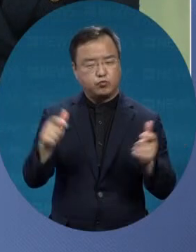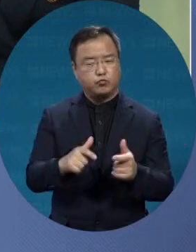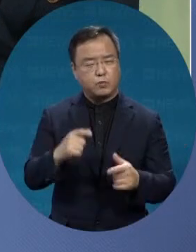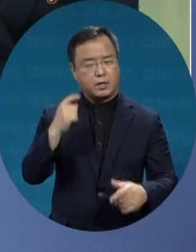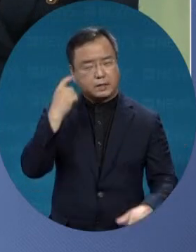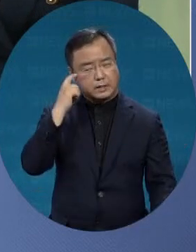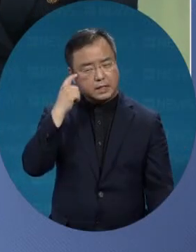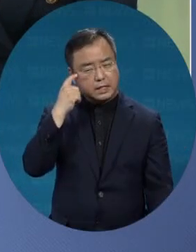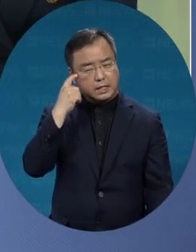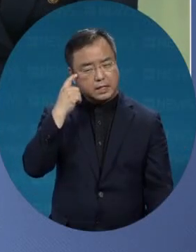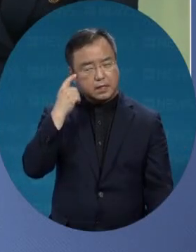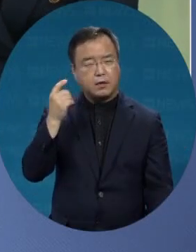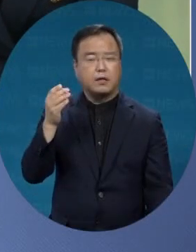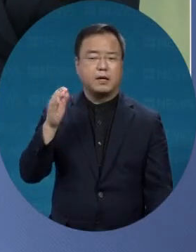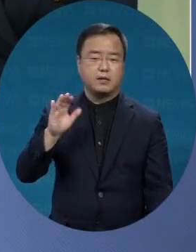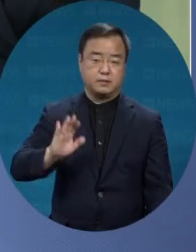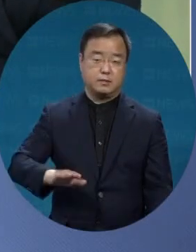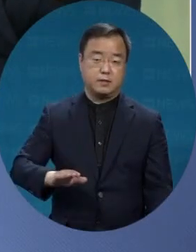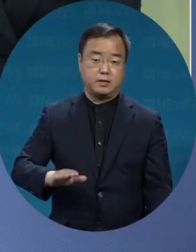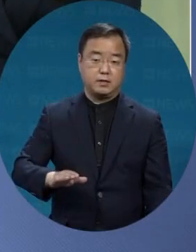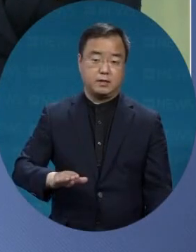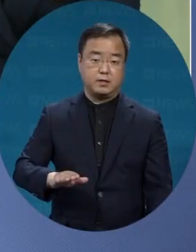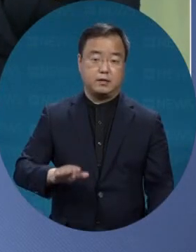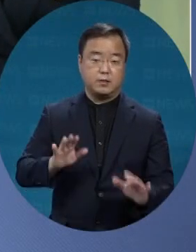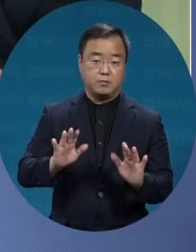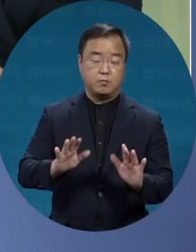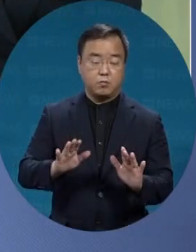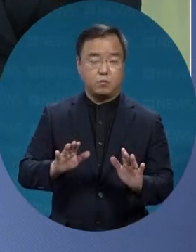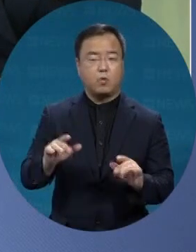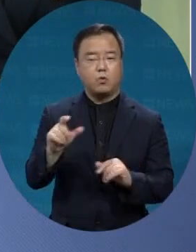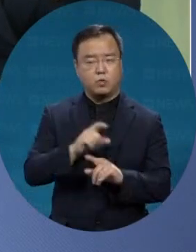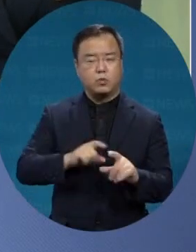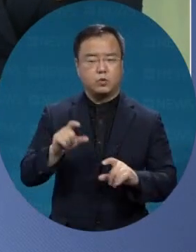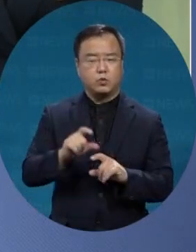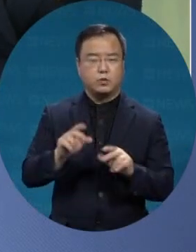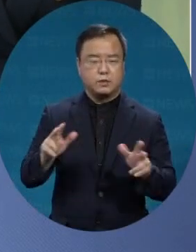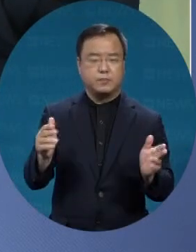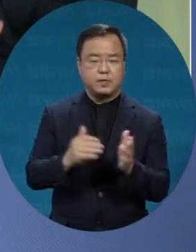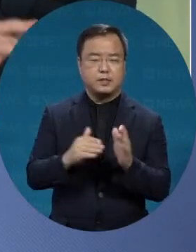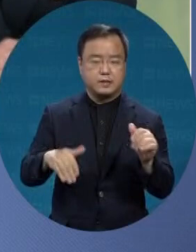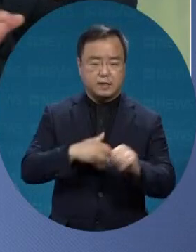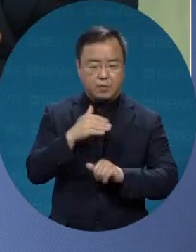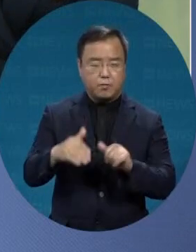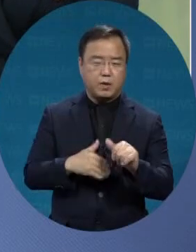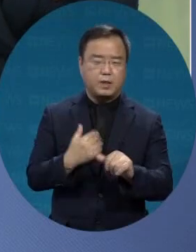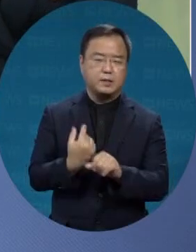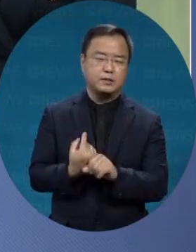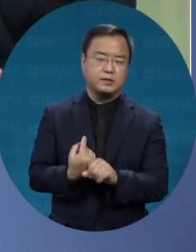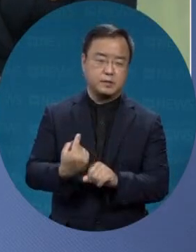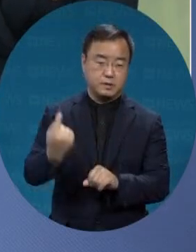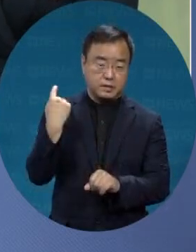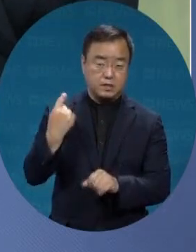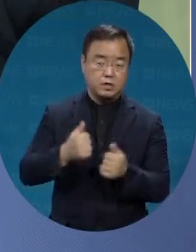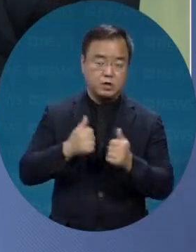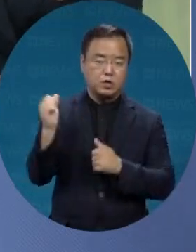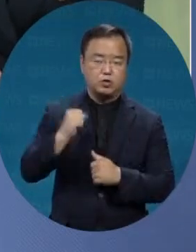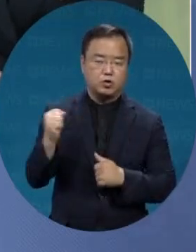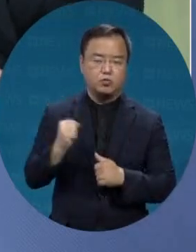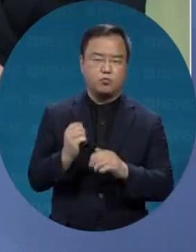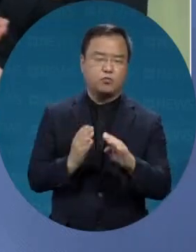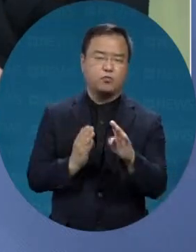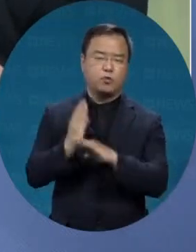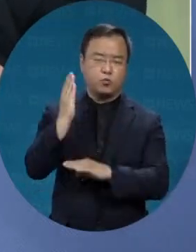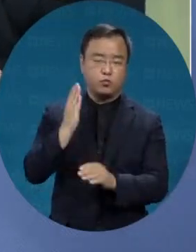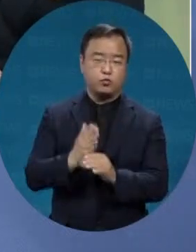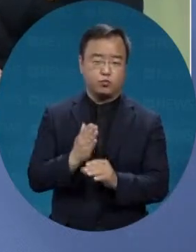좀 우려가 있었는데도 불구하고 뭐 굉장히 지금 현재까지의 상황은 오히려 작년 이런 경쟁률을 넘긴 상황입니다